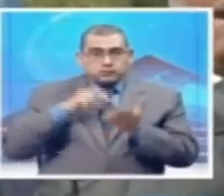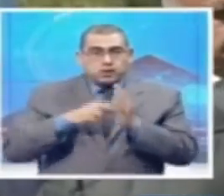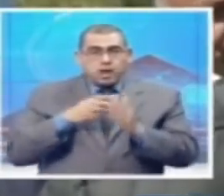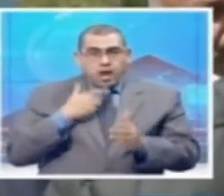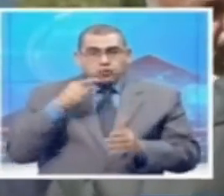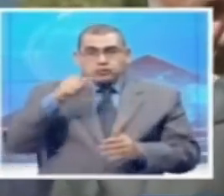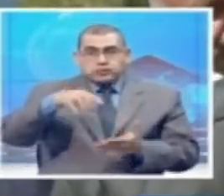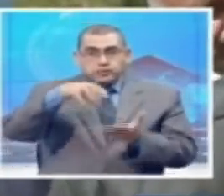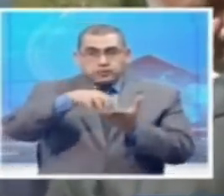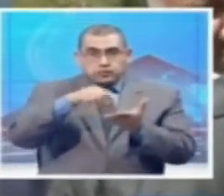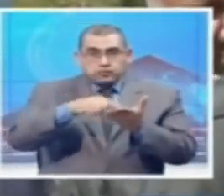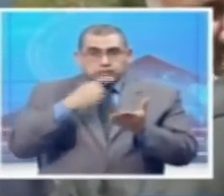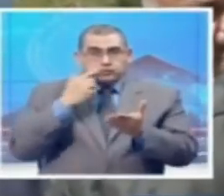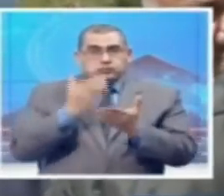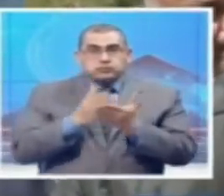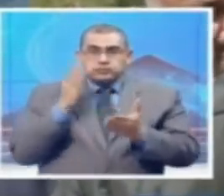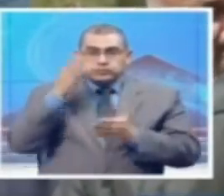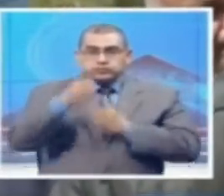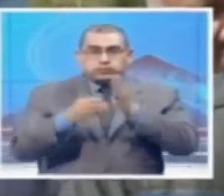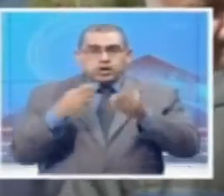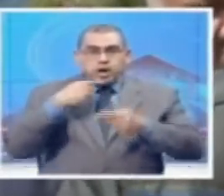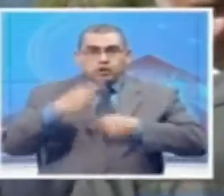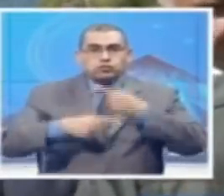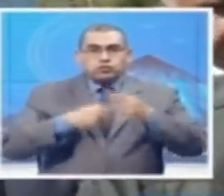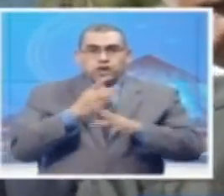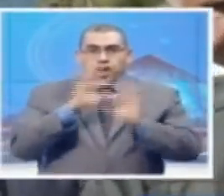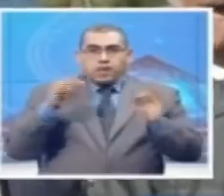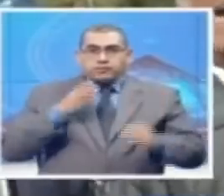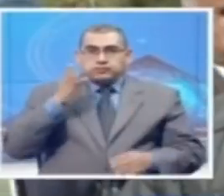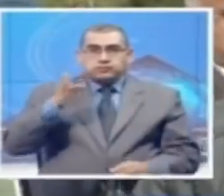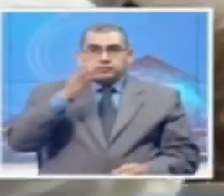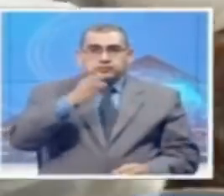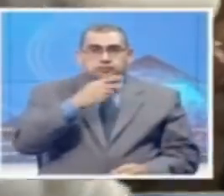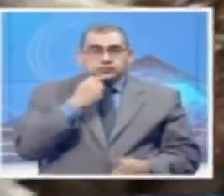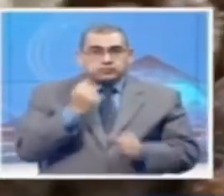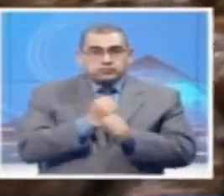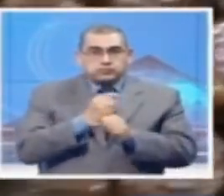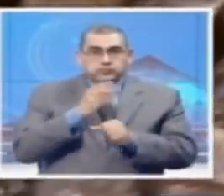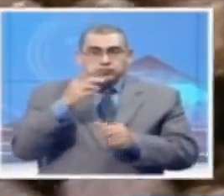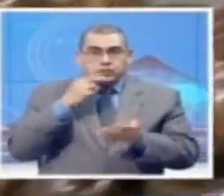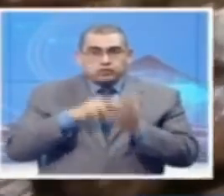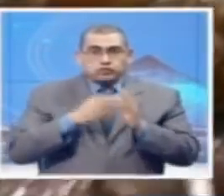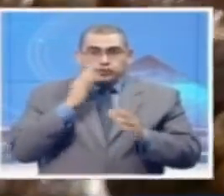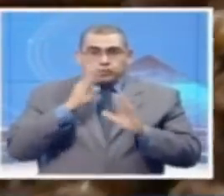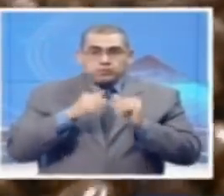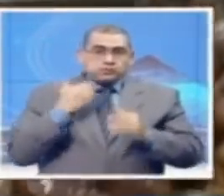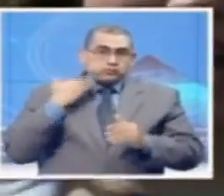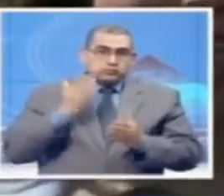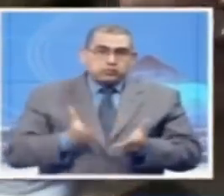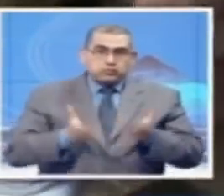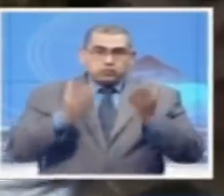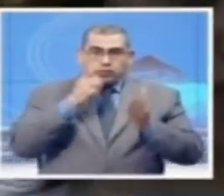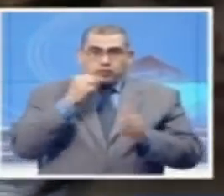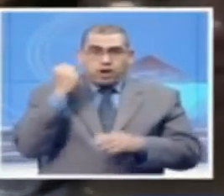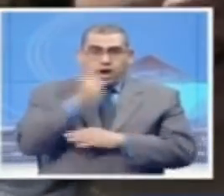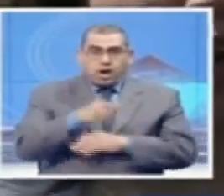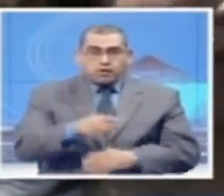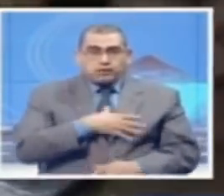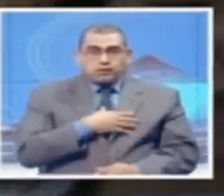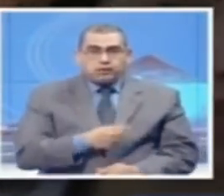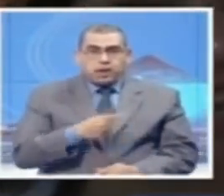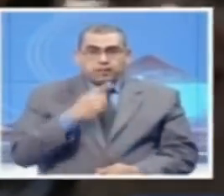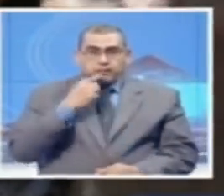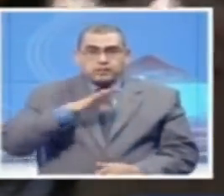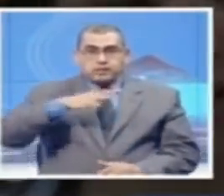نخلي هذه الزيارات متعدده وتشمل كل مناطق الجيزه، ونشوف كمان الريف المصري ان شاء الله باذن الله. الأرض الطيبة، الصحراء